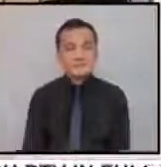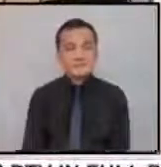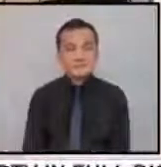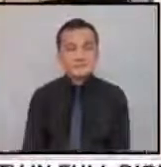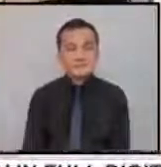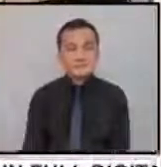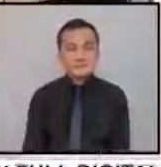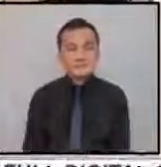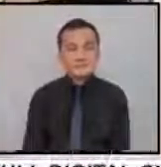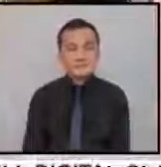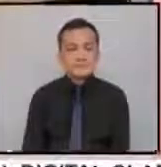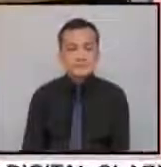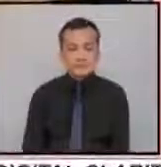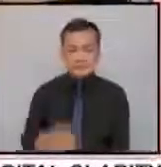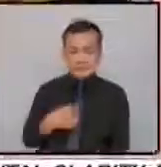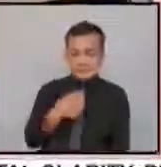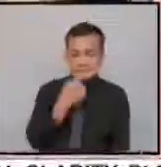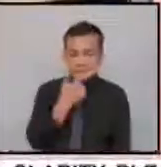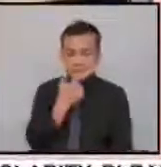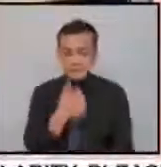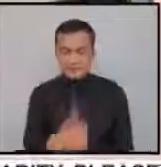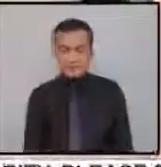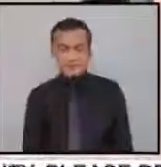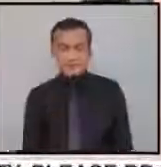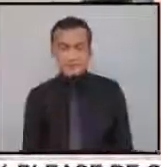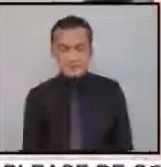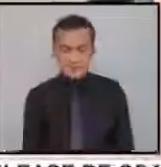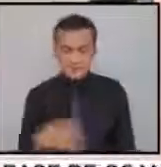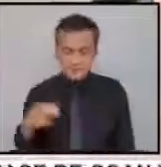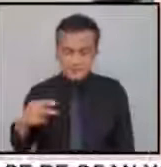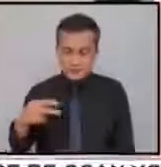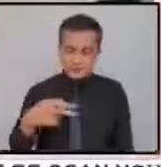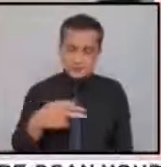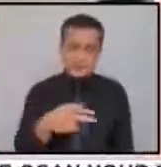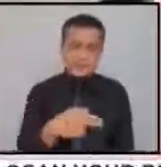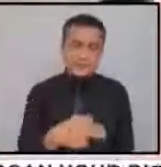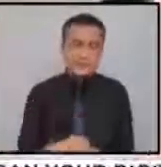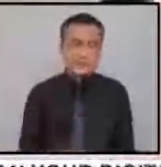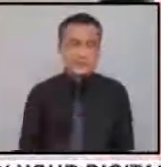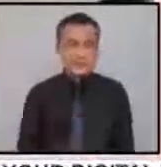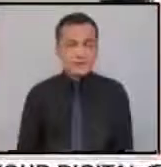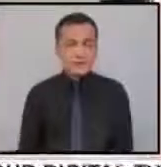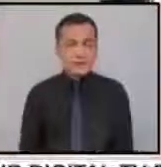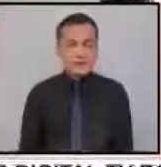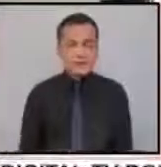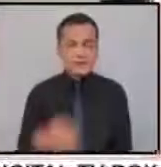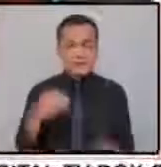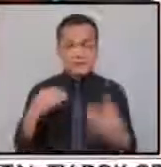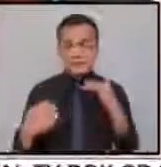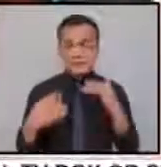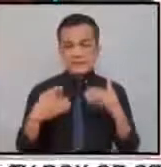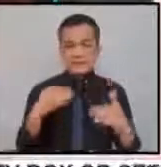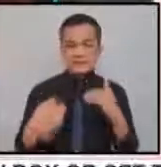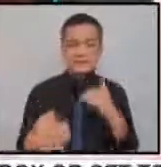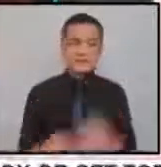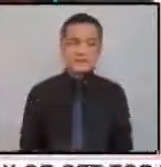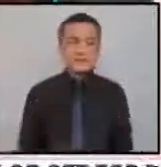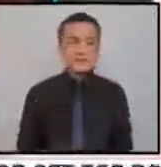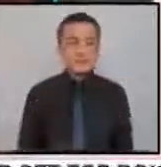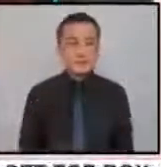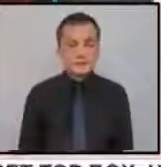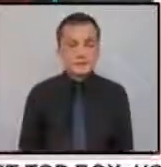ako. So, gupit-gupitin lang kasi ito yung effect ng ating lantern. Pag mali ka naman, pwede ka naman mag-sorry, di ba?